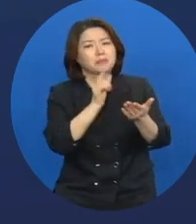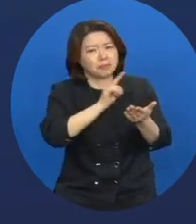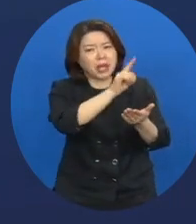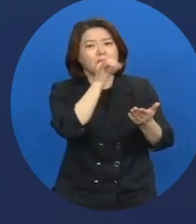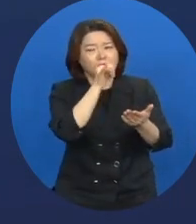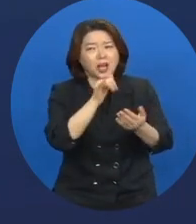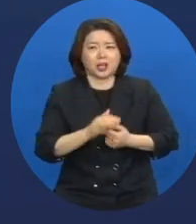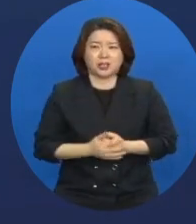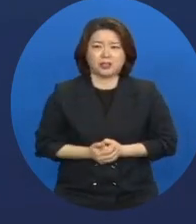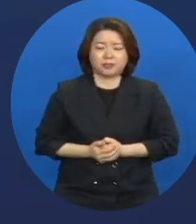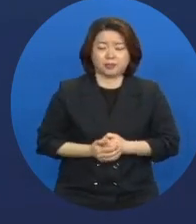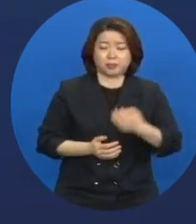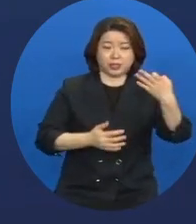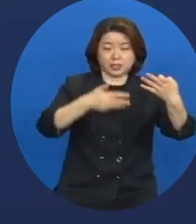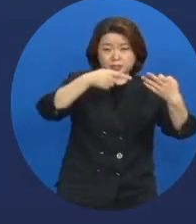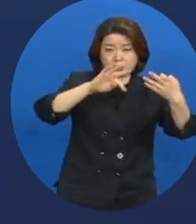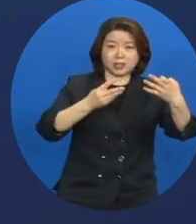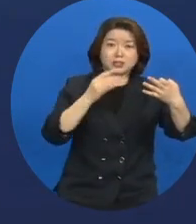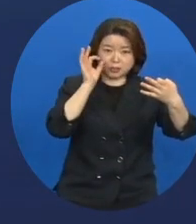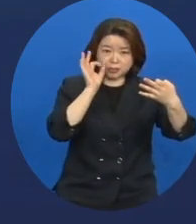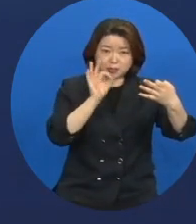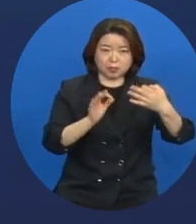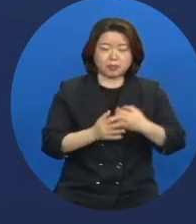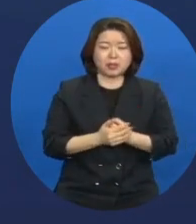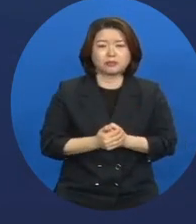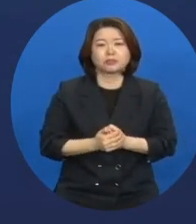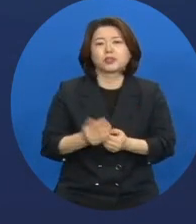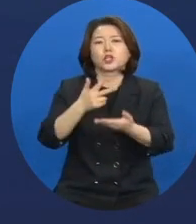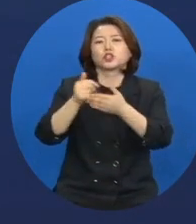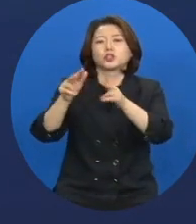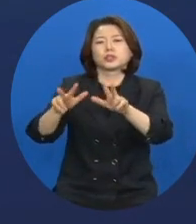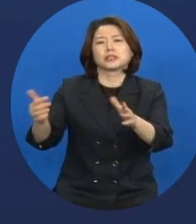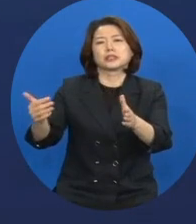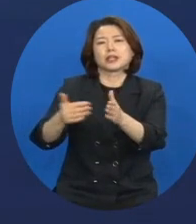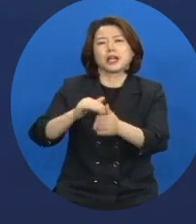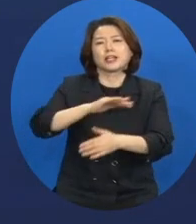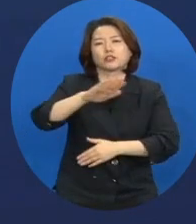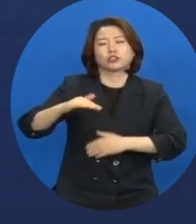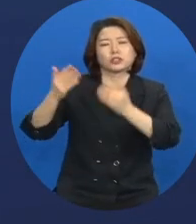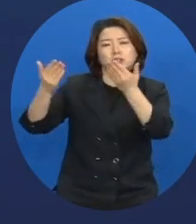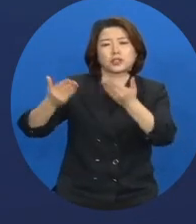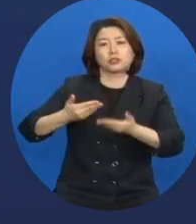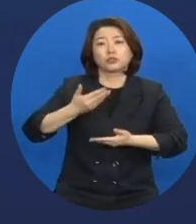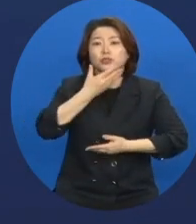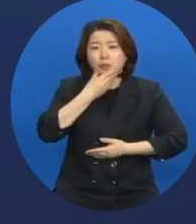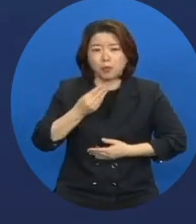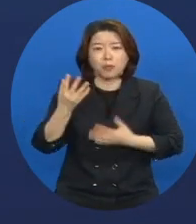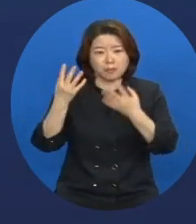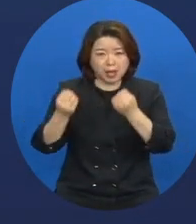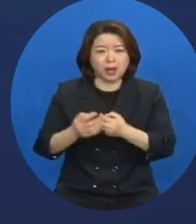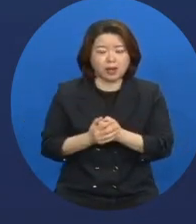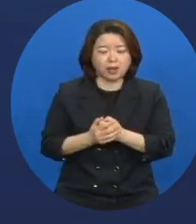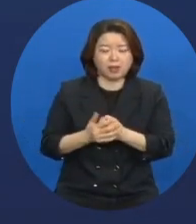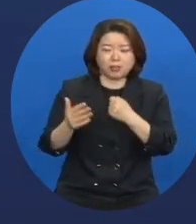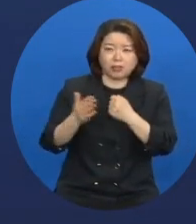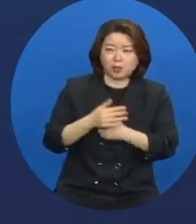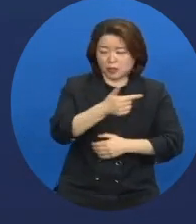14절 말씀에 그들은 이렇게 말합니다. 주님께서 지금까지 우리에게 복을 주셔서 우리가 큰 무리가